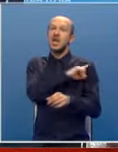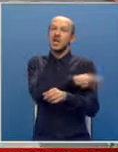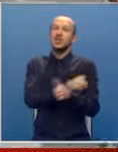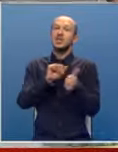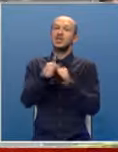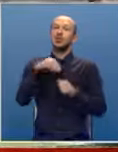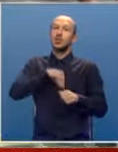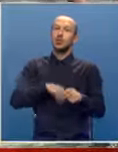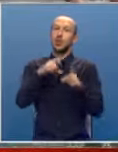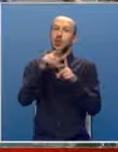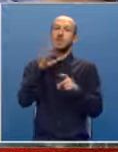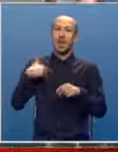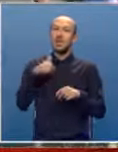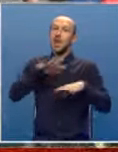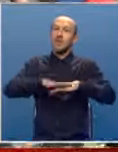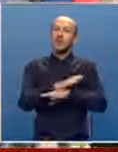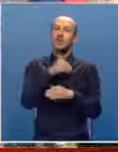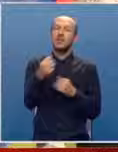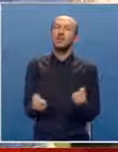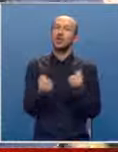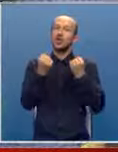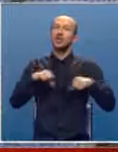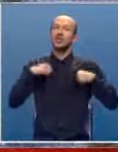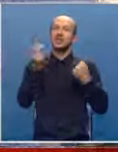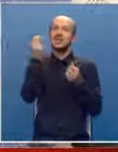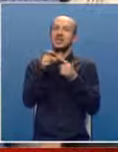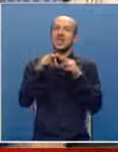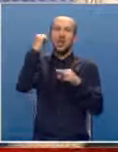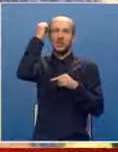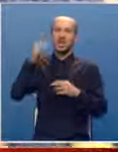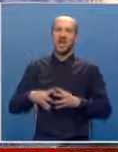je jačanje sportskog duha kod mladih i empatije prema težini života Srba sa Kosmeta.